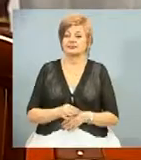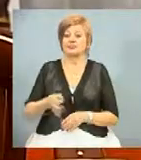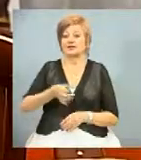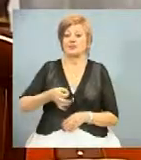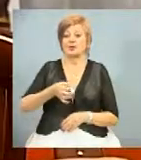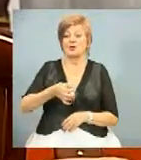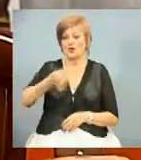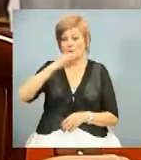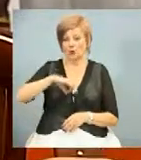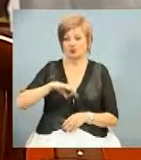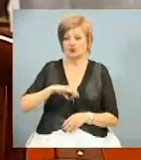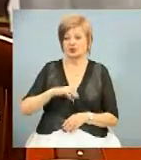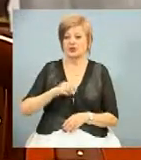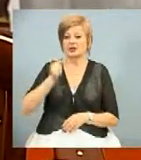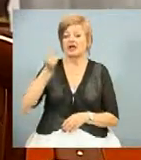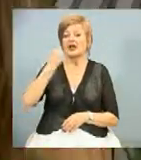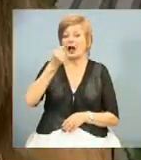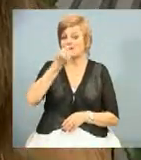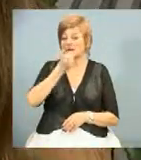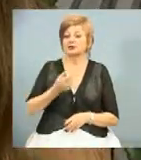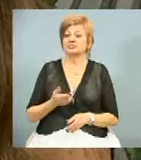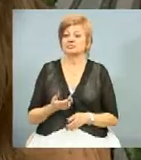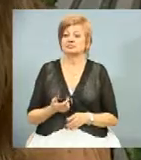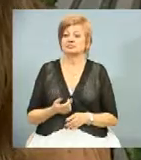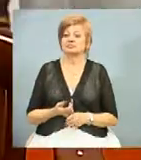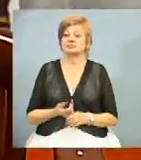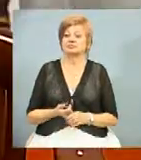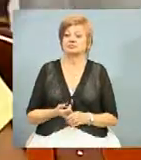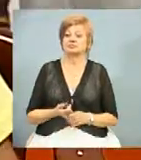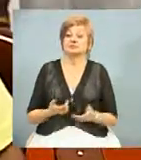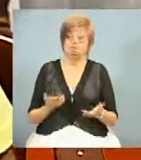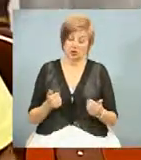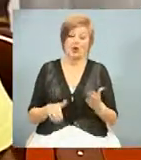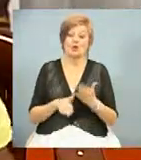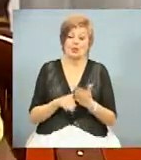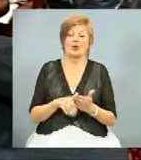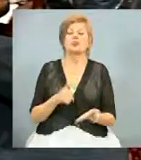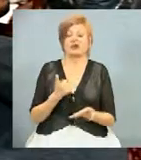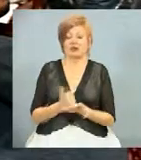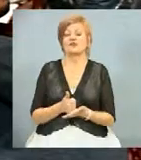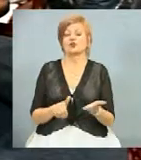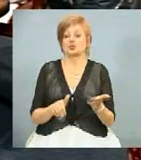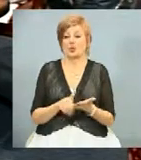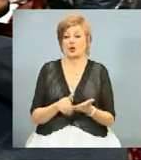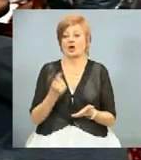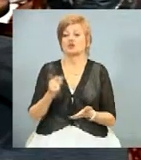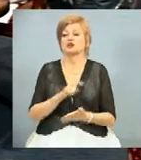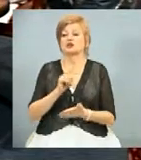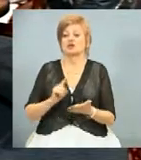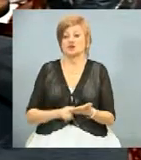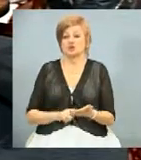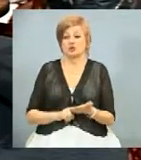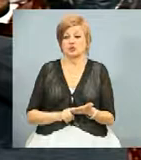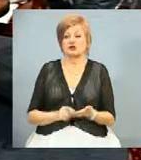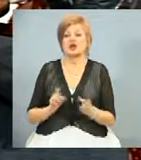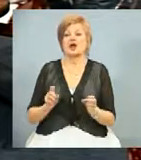Пігулками та каплями. Допомагаєш? Сиропчиком. Так. Головне, щоб допомагала. І ще таке одне питання, взагалі, друзі,